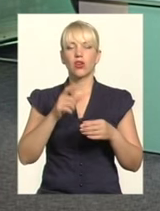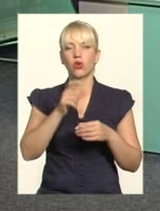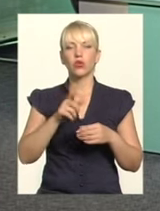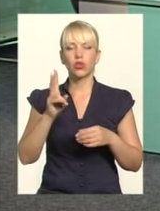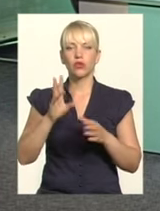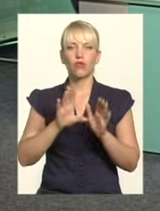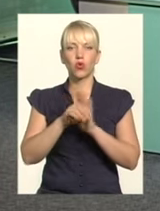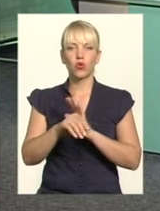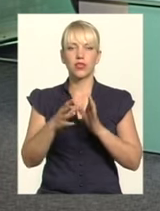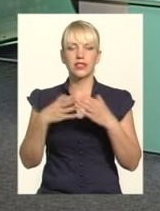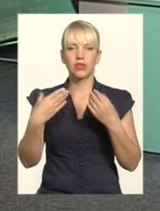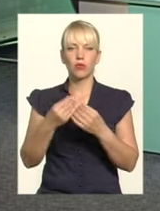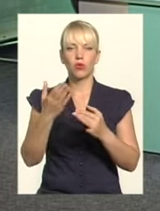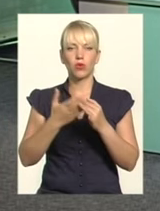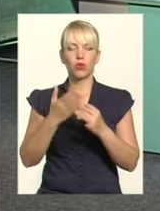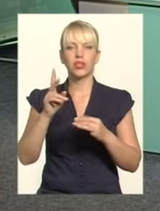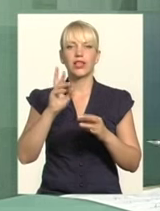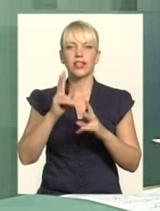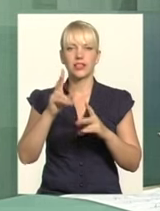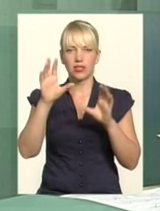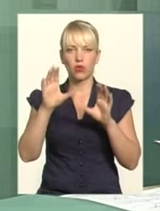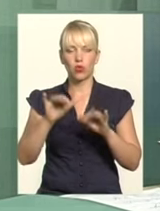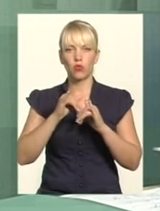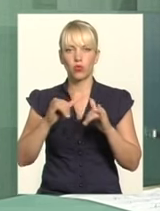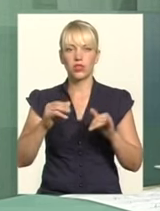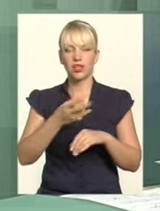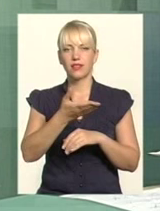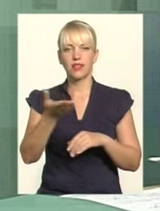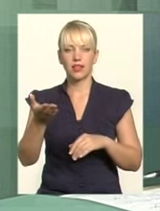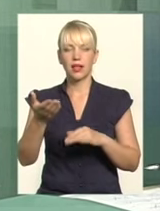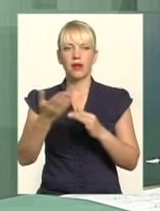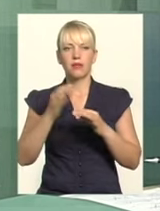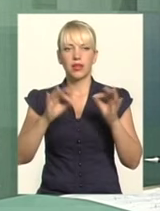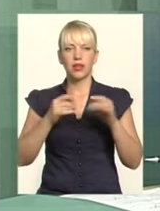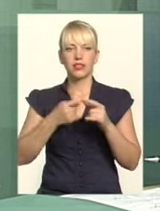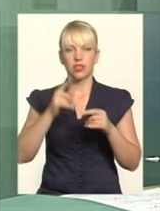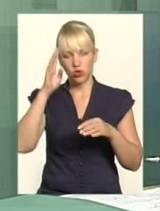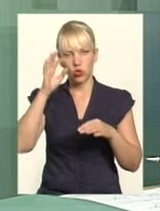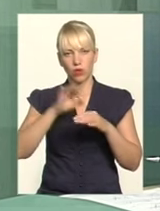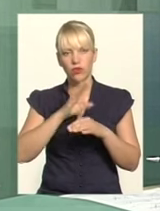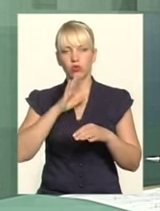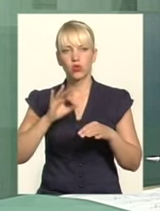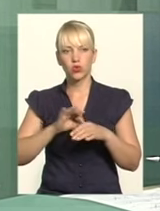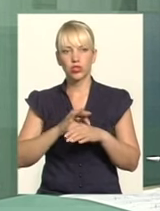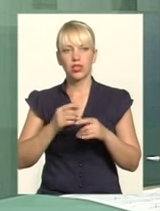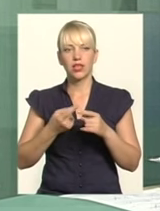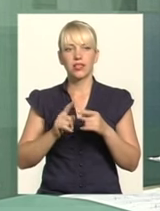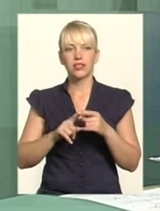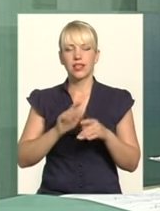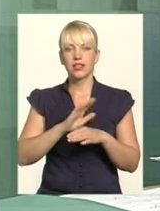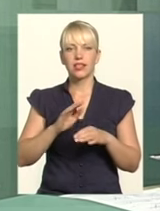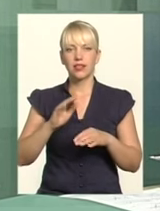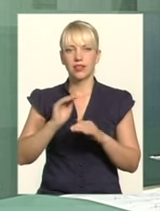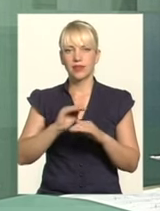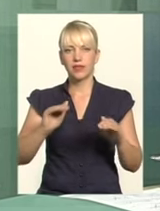які цими законами на них поширюється значить, пільга. Це чоловік-дружина, так, це